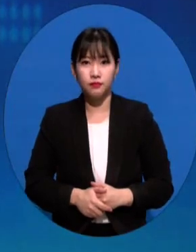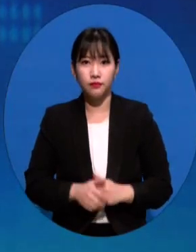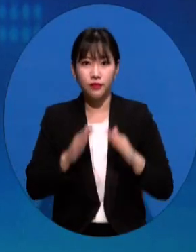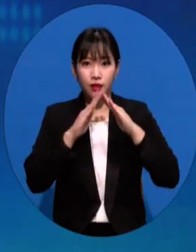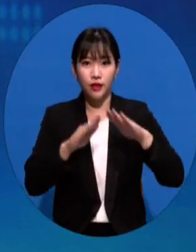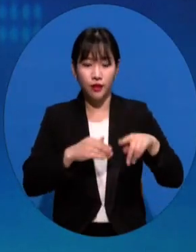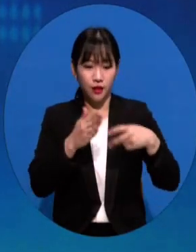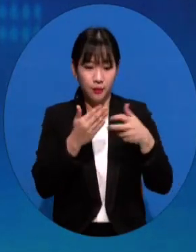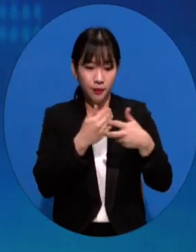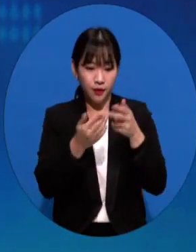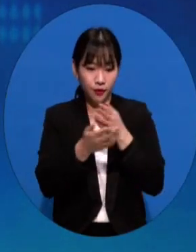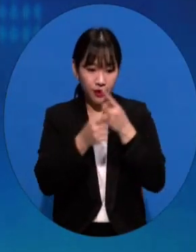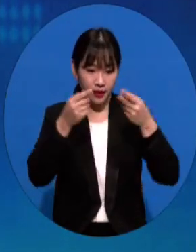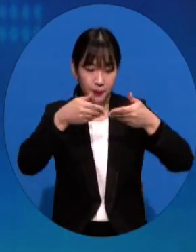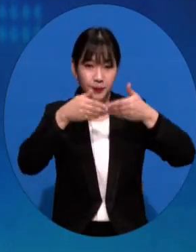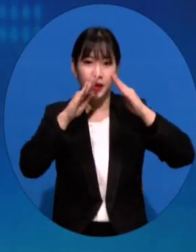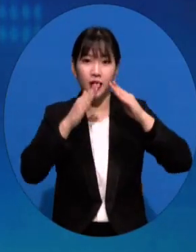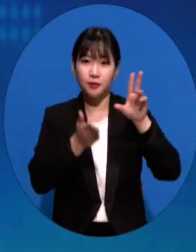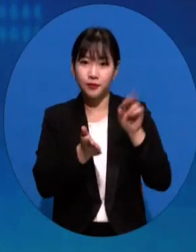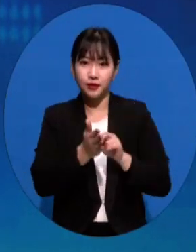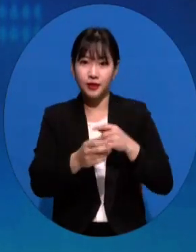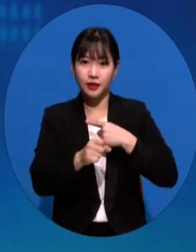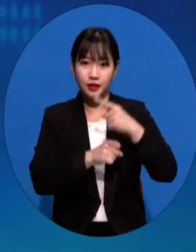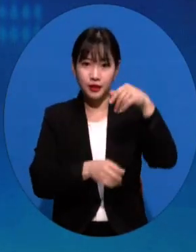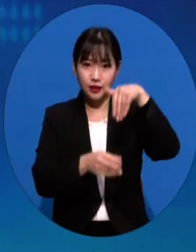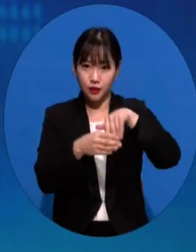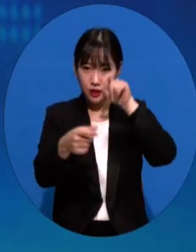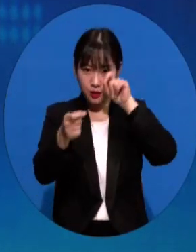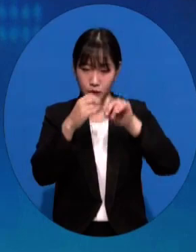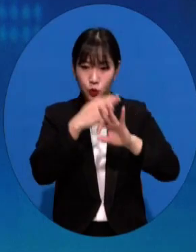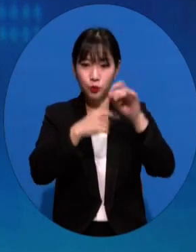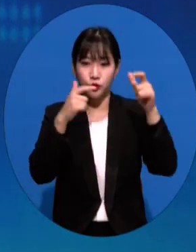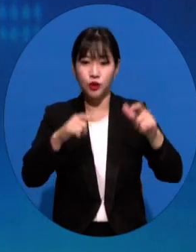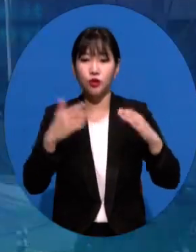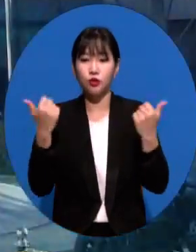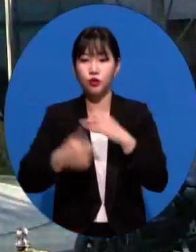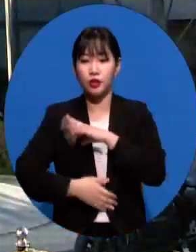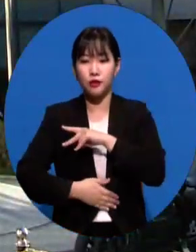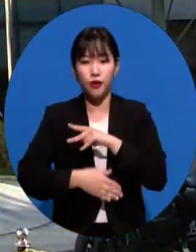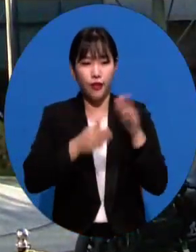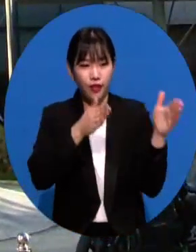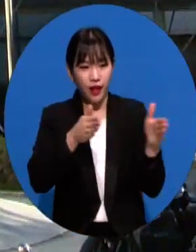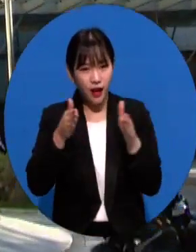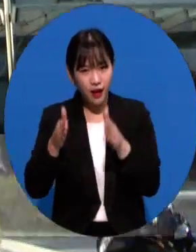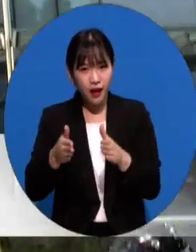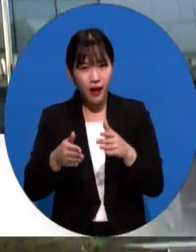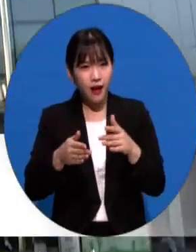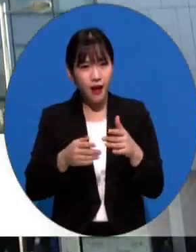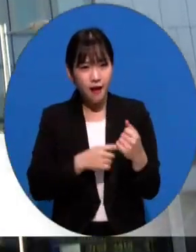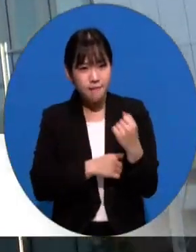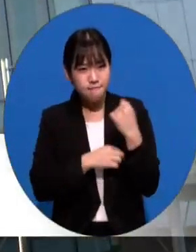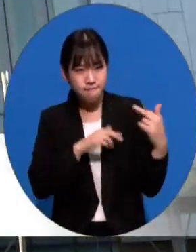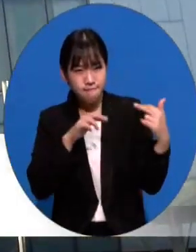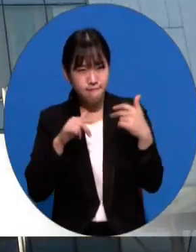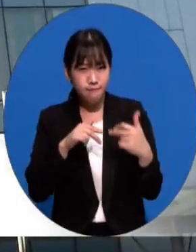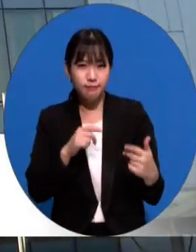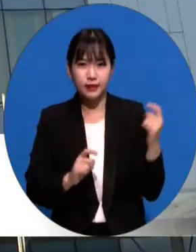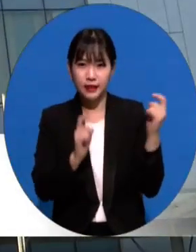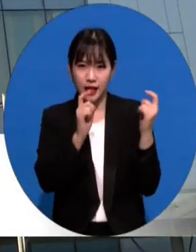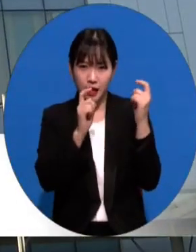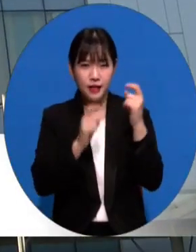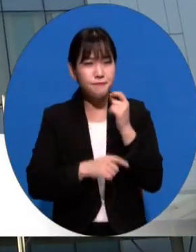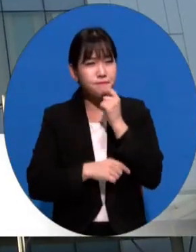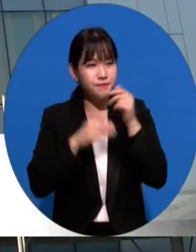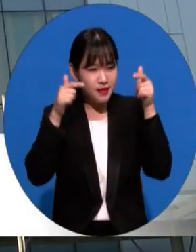전남 의과대 신설 문제가 내년 총선을 앞둔 동부권 국회의원들과 기싸움 양상을 보이며 소지역